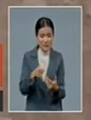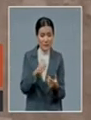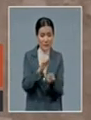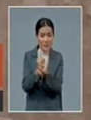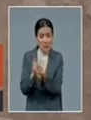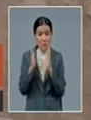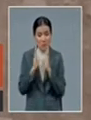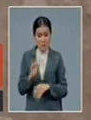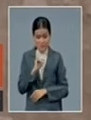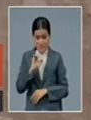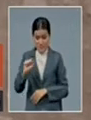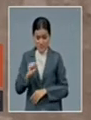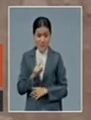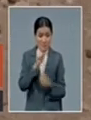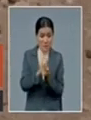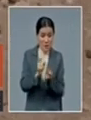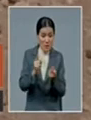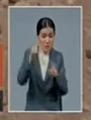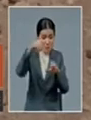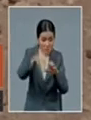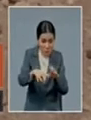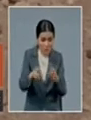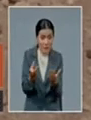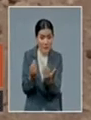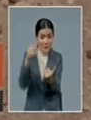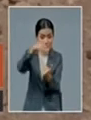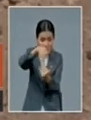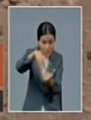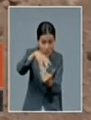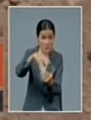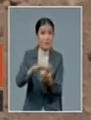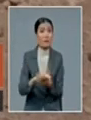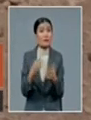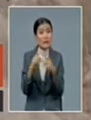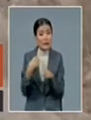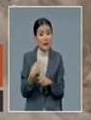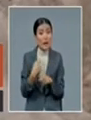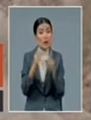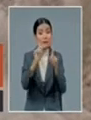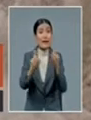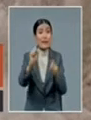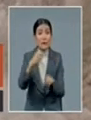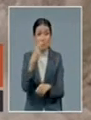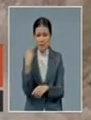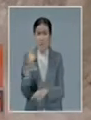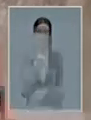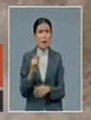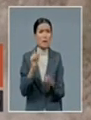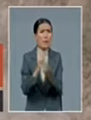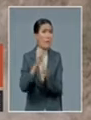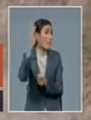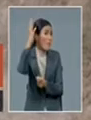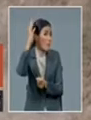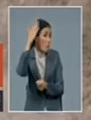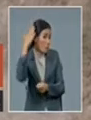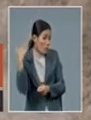ยสมาชิกกลุ่ม IS ส่วนหลักฐานสำคัญในการยืนยันตัวตนของศพที่ถูกพบนะคะก็คือร่างนั้นมีผมยาวประกอบกับกำ